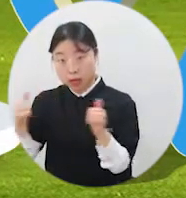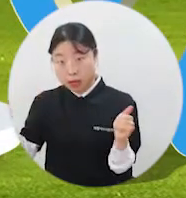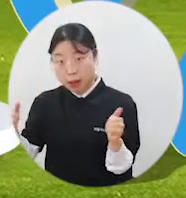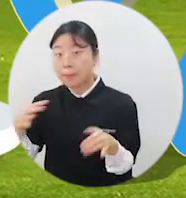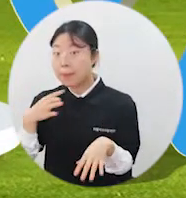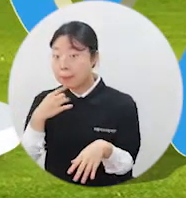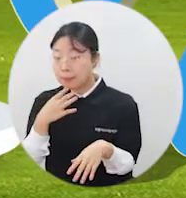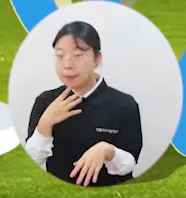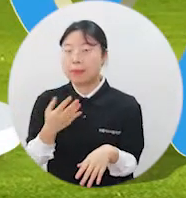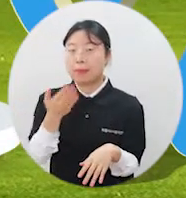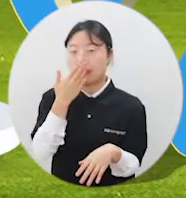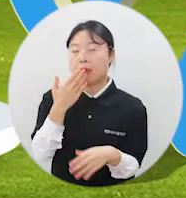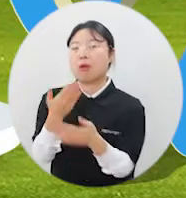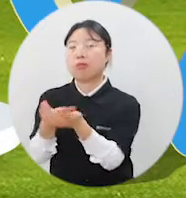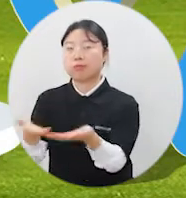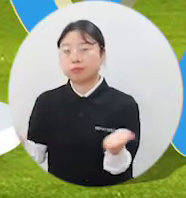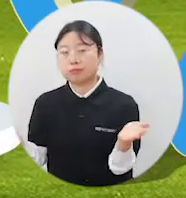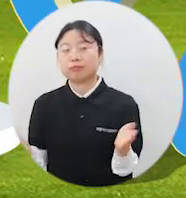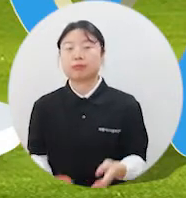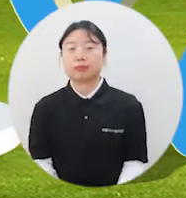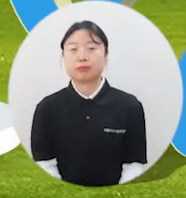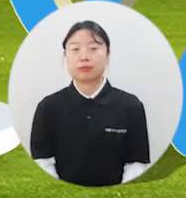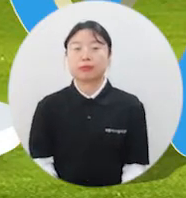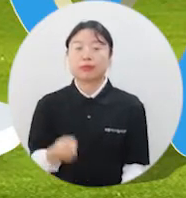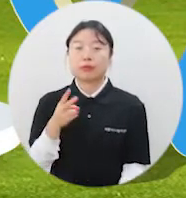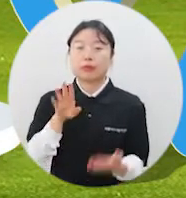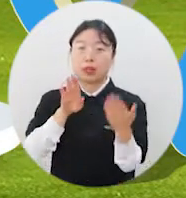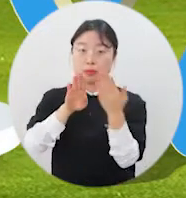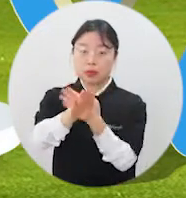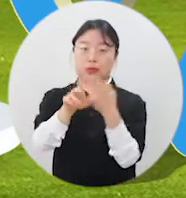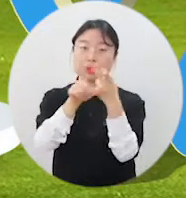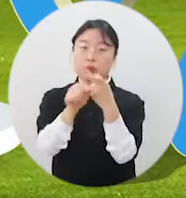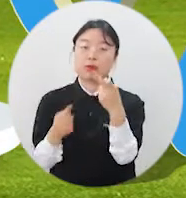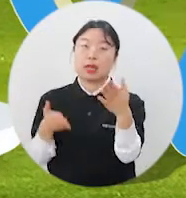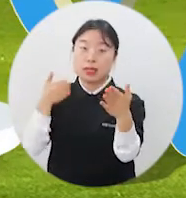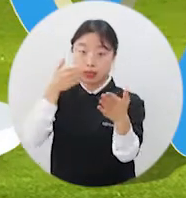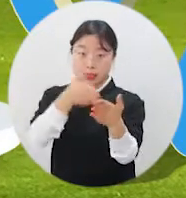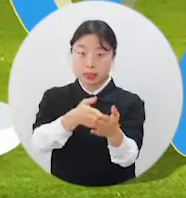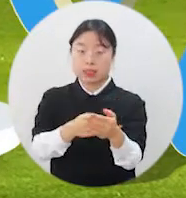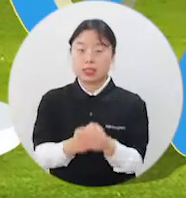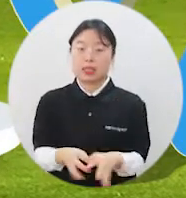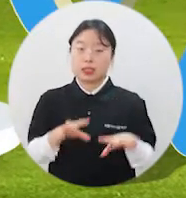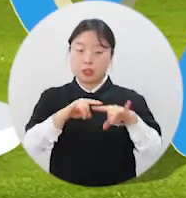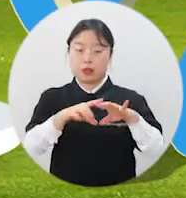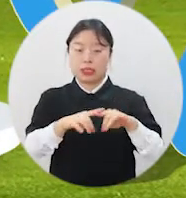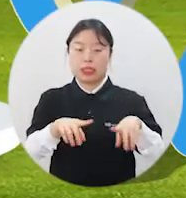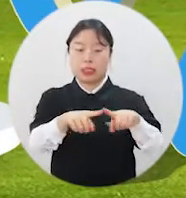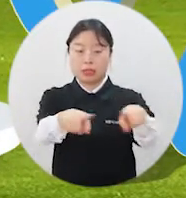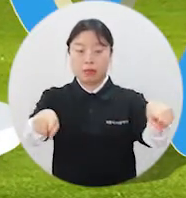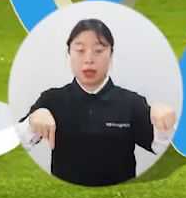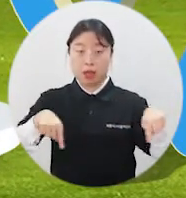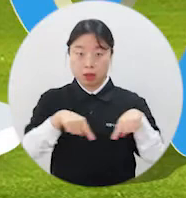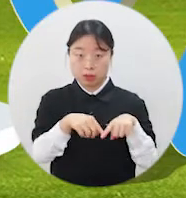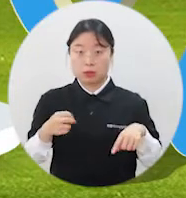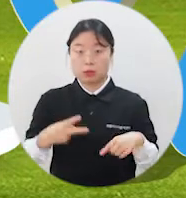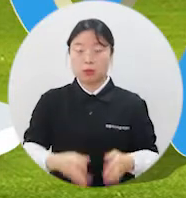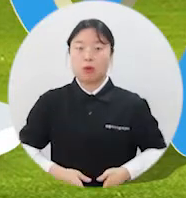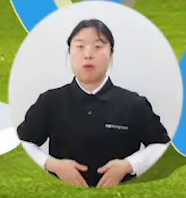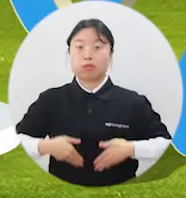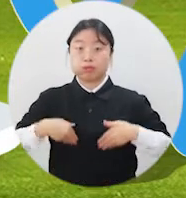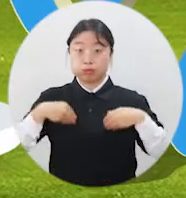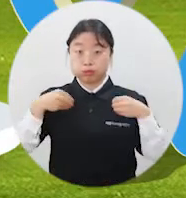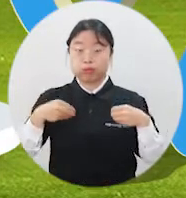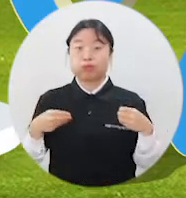후원 모금액으로 마련한 것인데요. 이외에도 내손이동 지역사회보장협의체는 이웃들의 건강하고